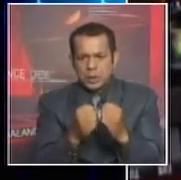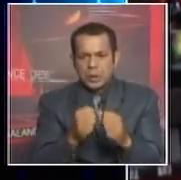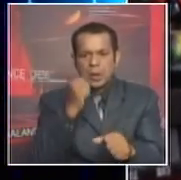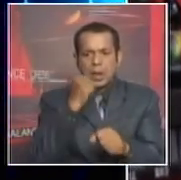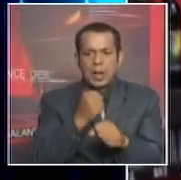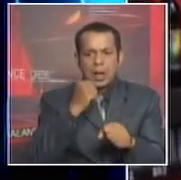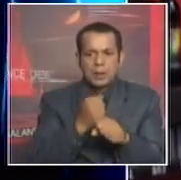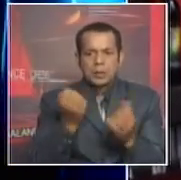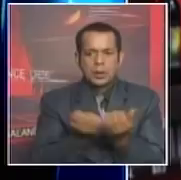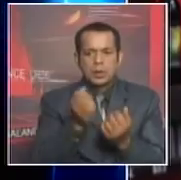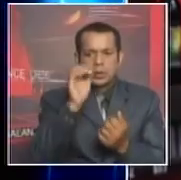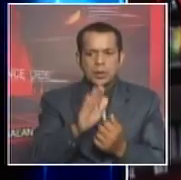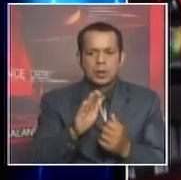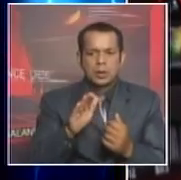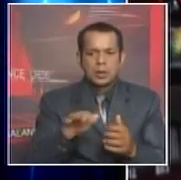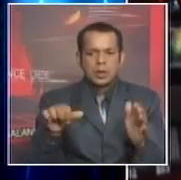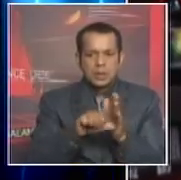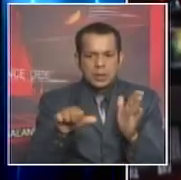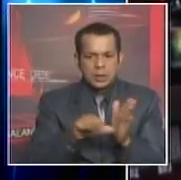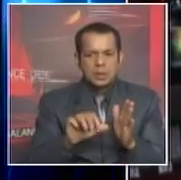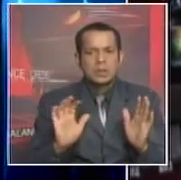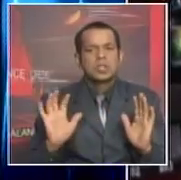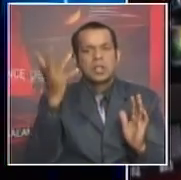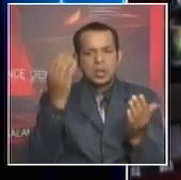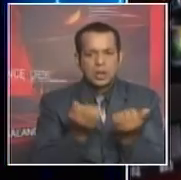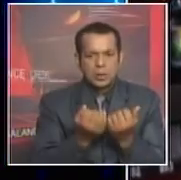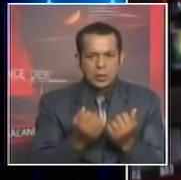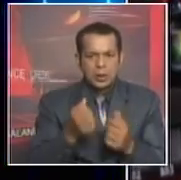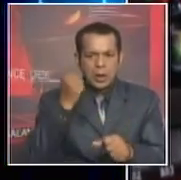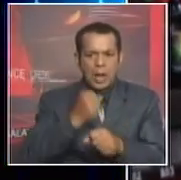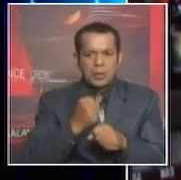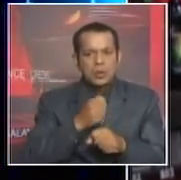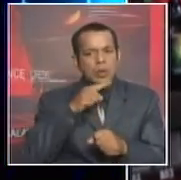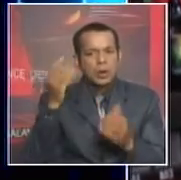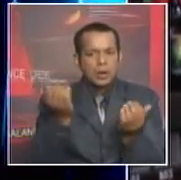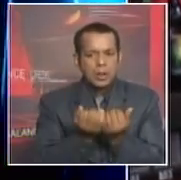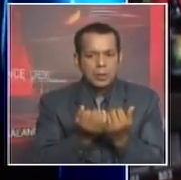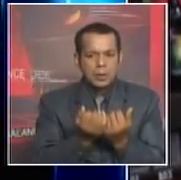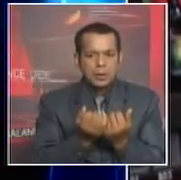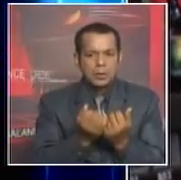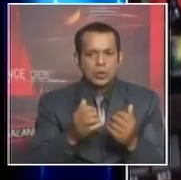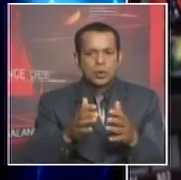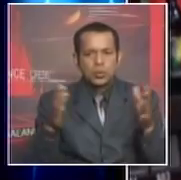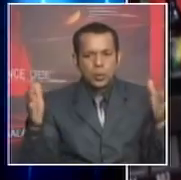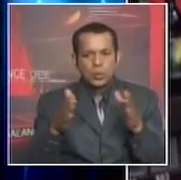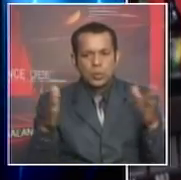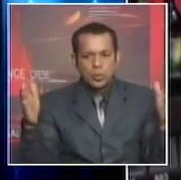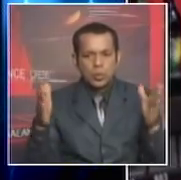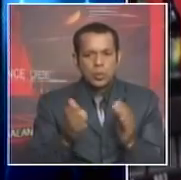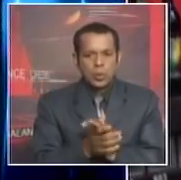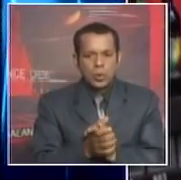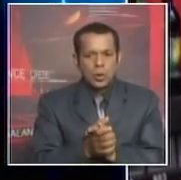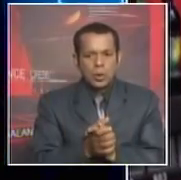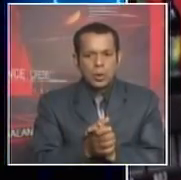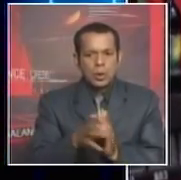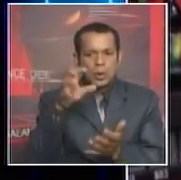कामहरू कम्प्लिट गरेको छैन। अब यहाँ चाहिँ जे गर्दा पनि हुन्छ, यो कामै नगर्दा पनि हुन्छ भनेर यो ठुल्ठुलो यो ठुलै अब